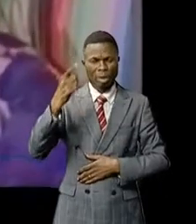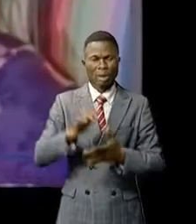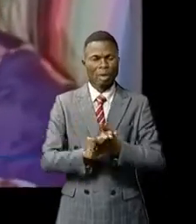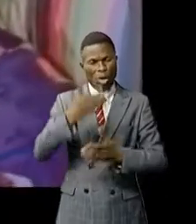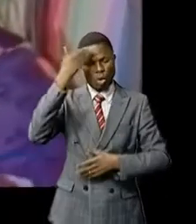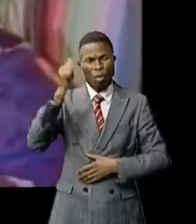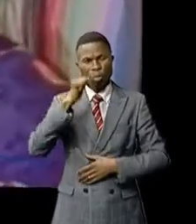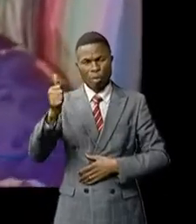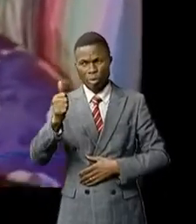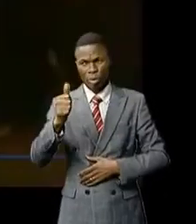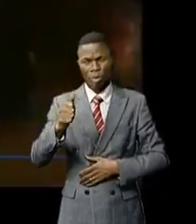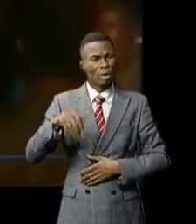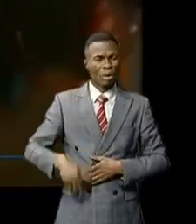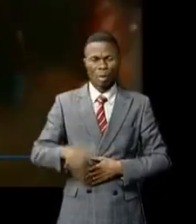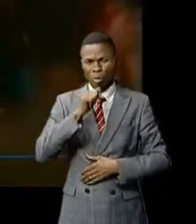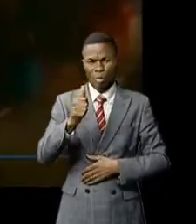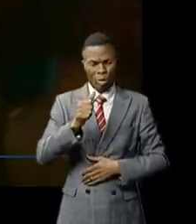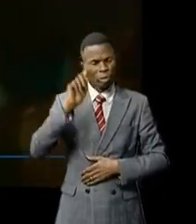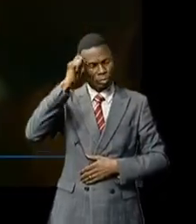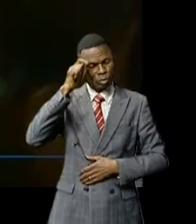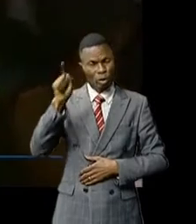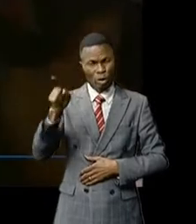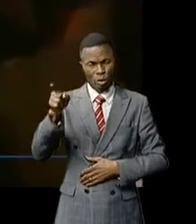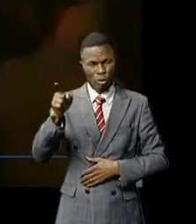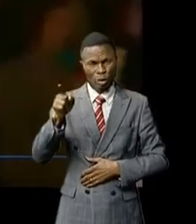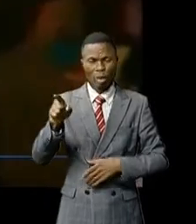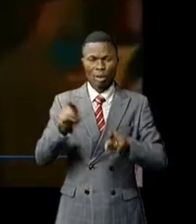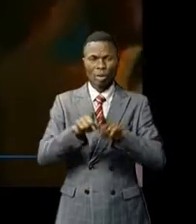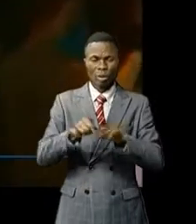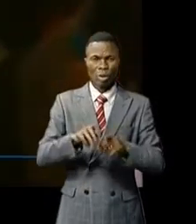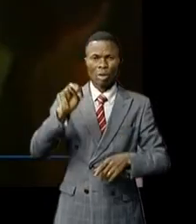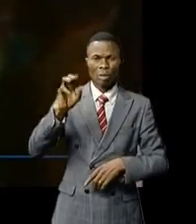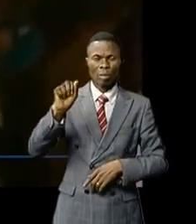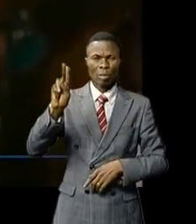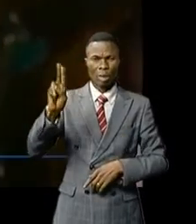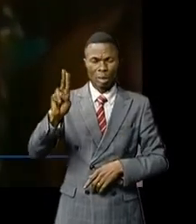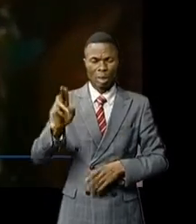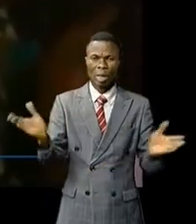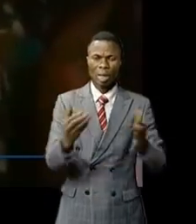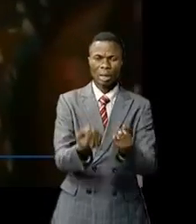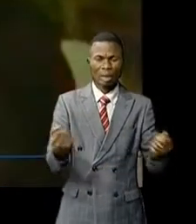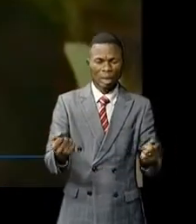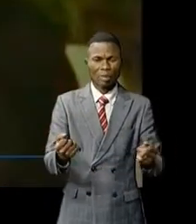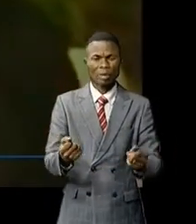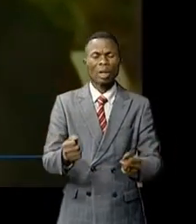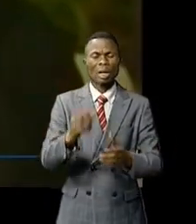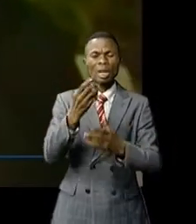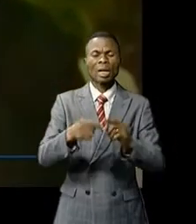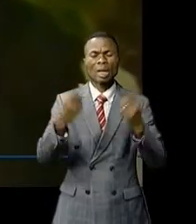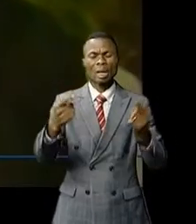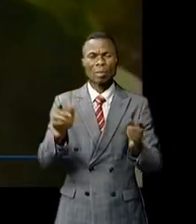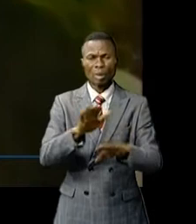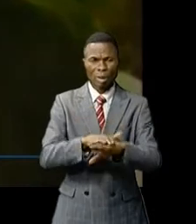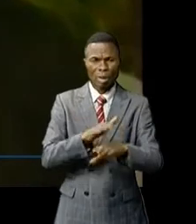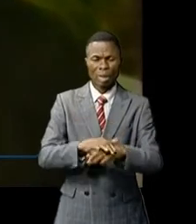sa langue dans sa poche. On se souviendra de ses œuvres comme Mario, Bokola Bana et Mbanda Malembe, Très Impoli,